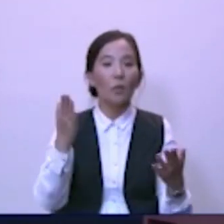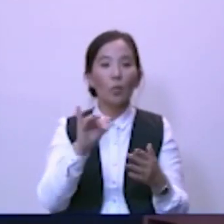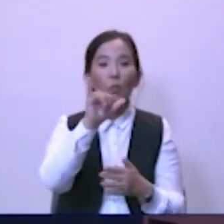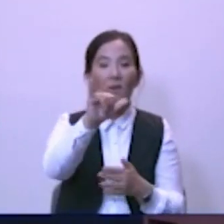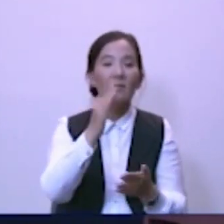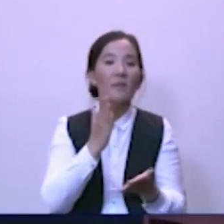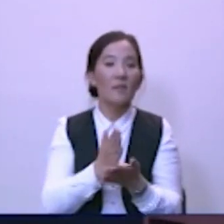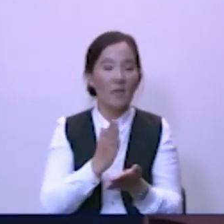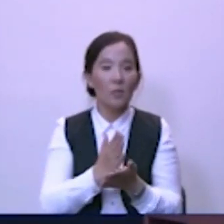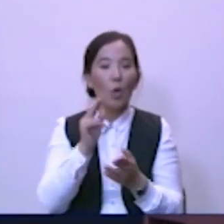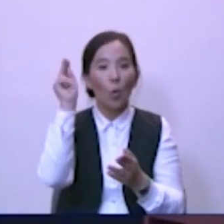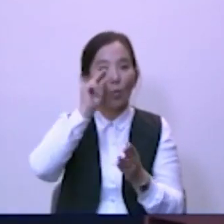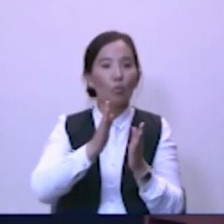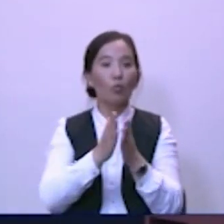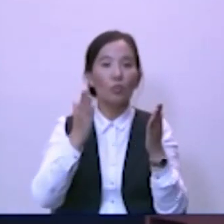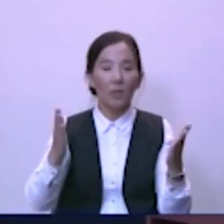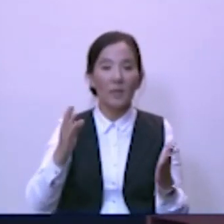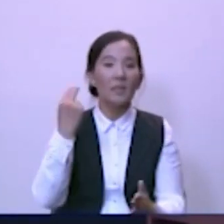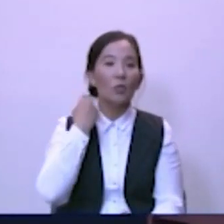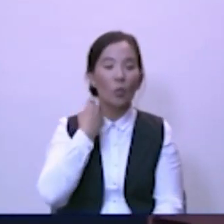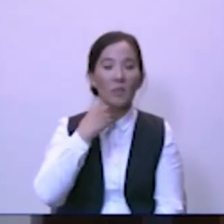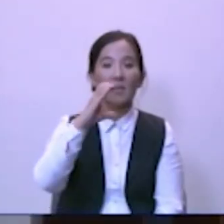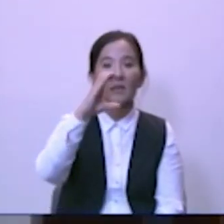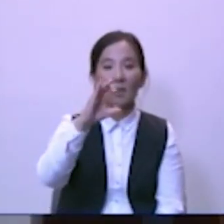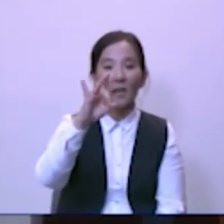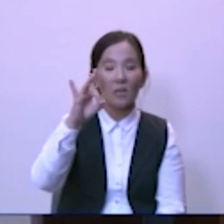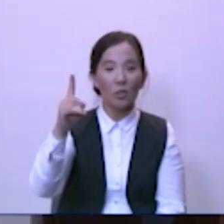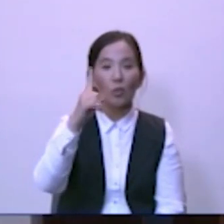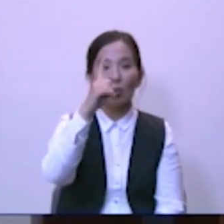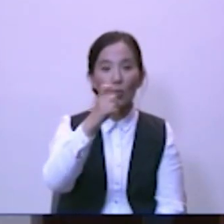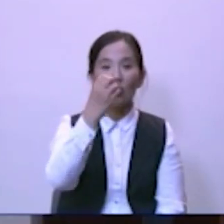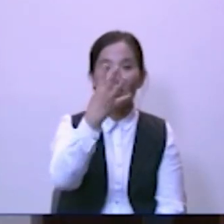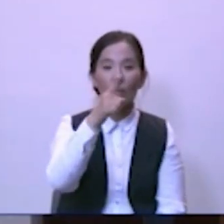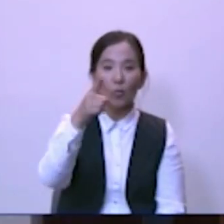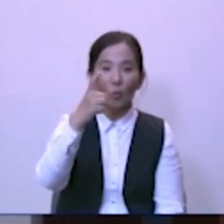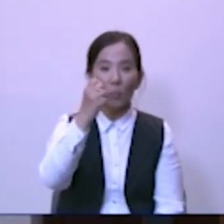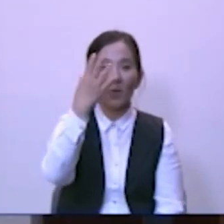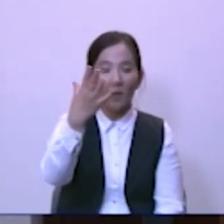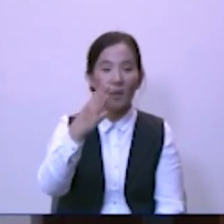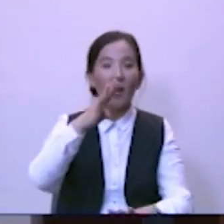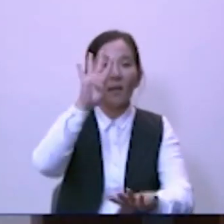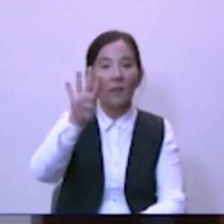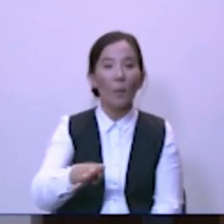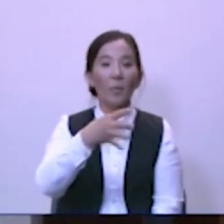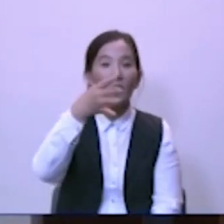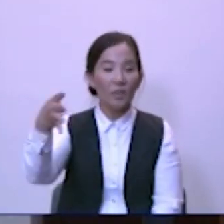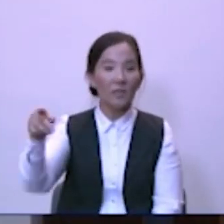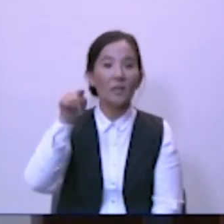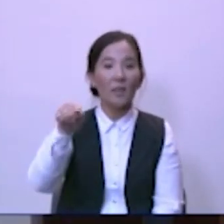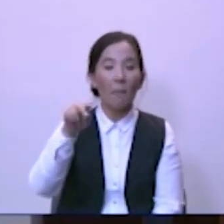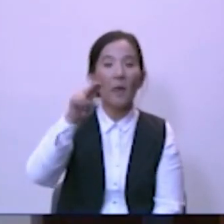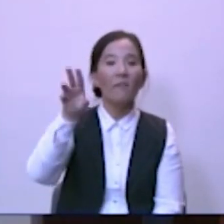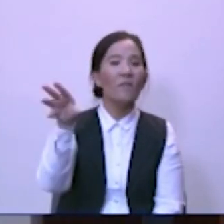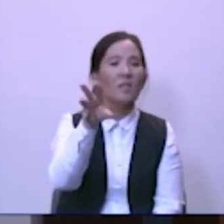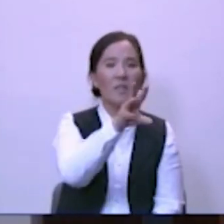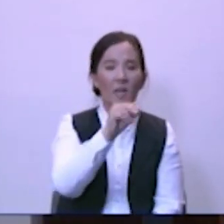учебники на странице 114 и 115 вам дается в 11 таблиц и именно перечень всех кислот